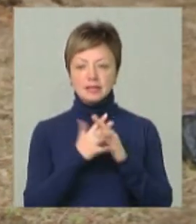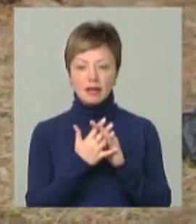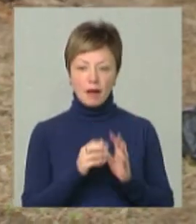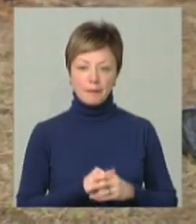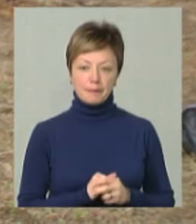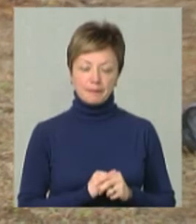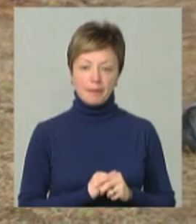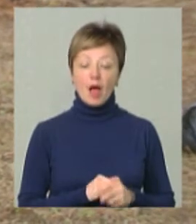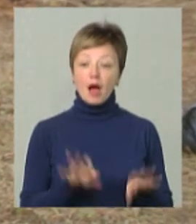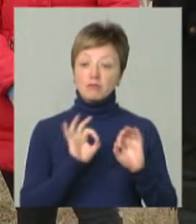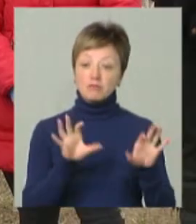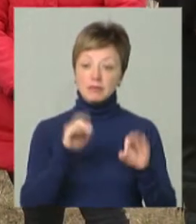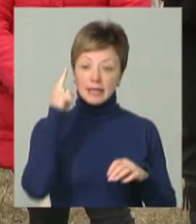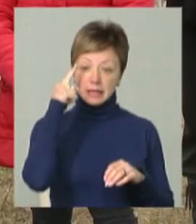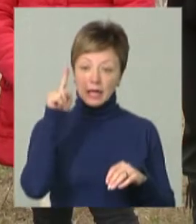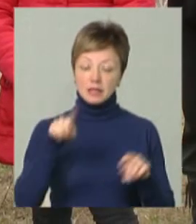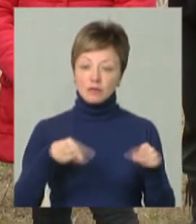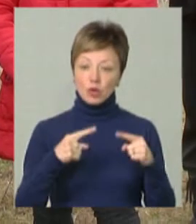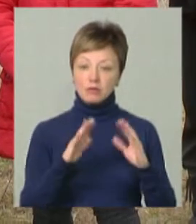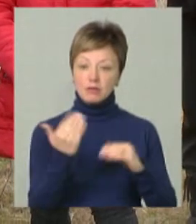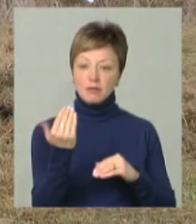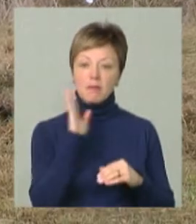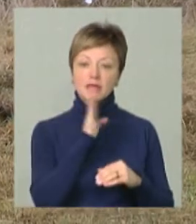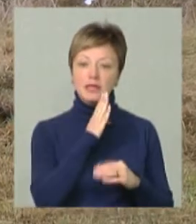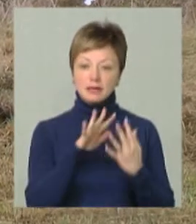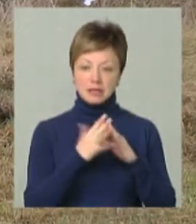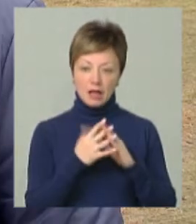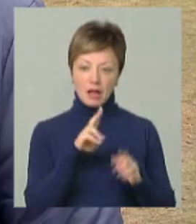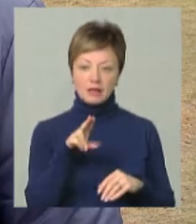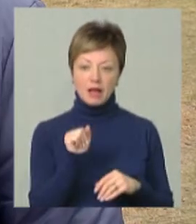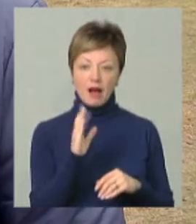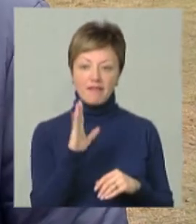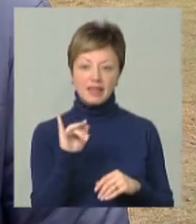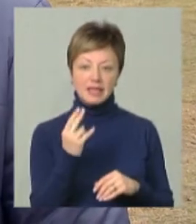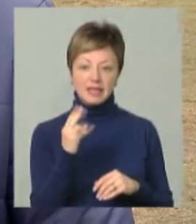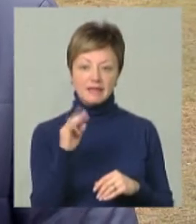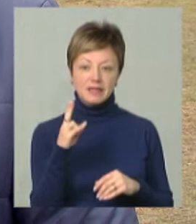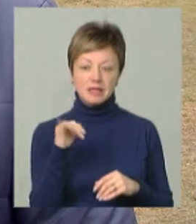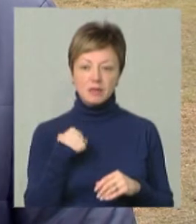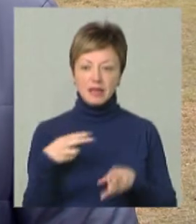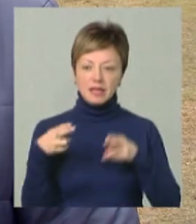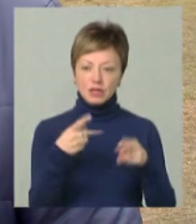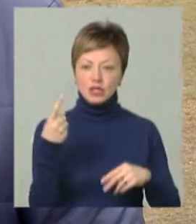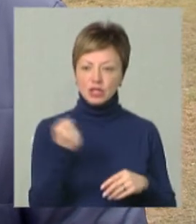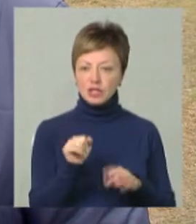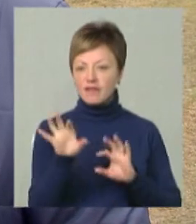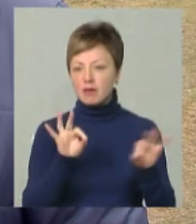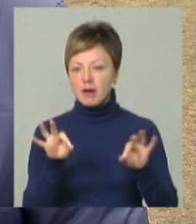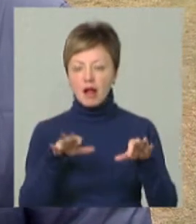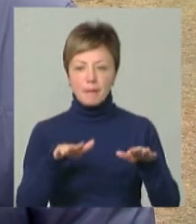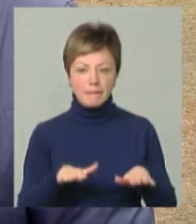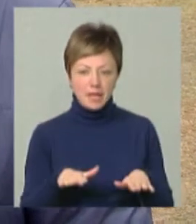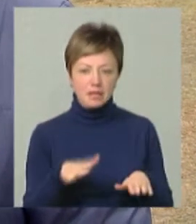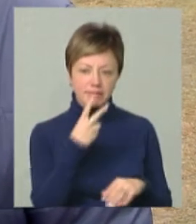Наталя Коцюба. Говорить, ідея створити парк належить матерям села Давидківці. Ми дуже довго їздили, понад тиждень ми вибирали